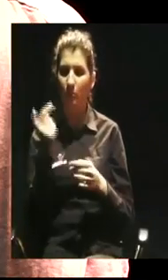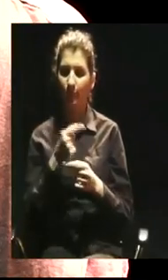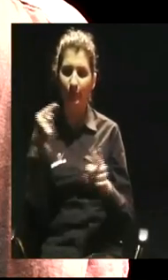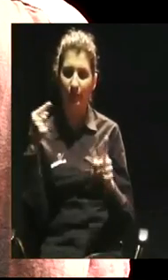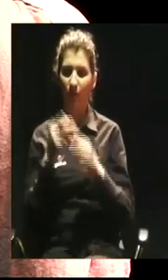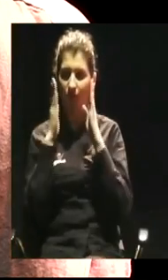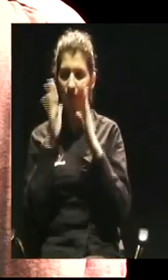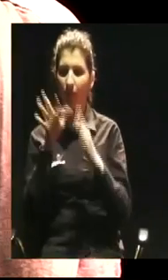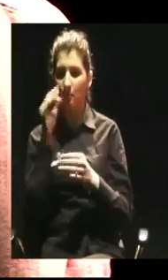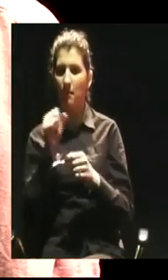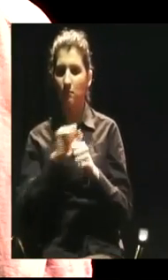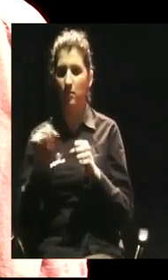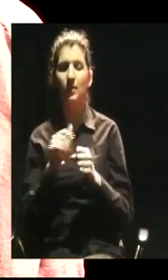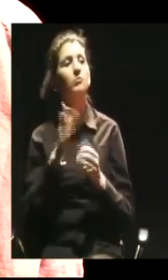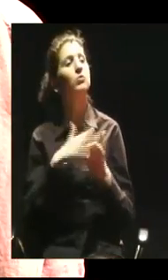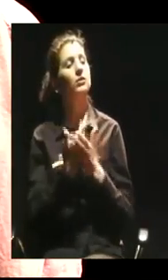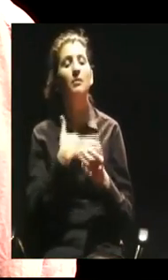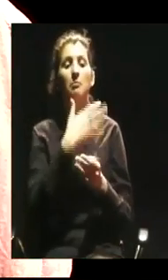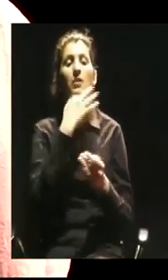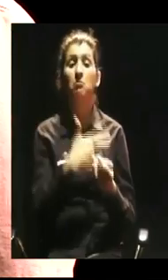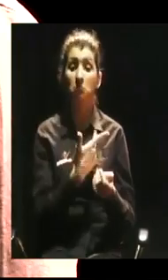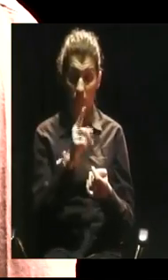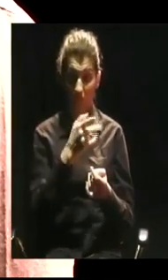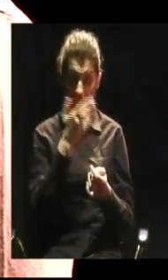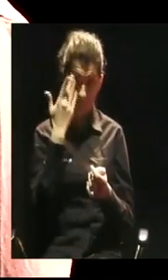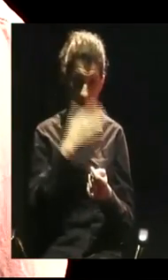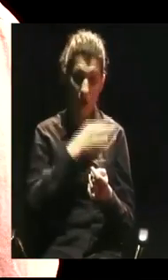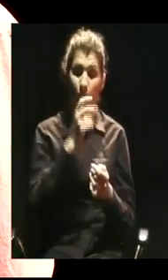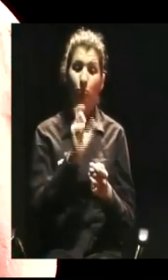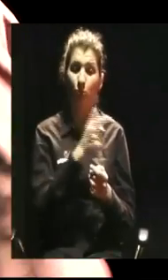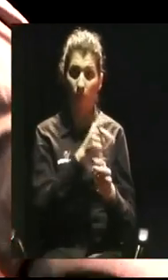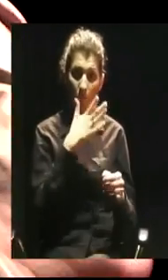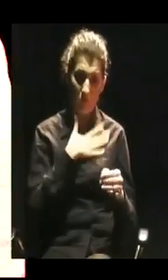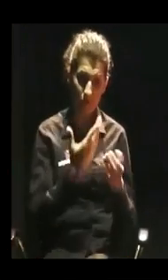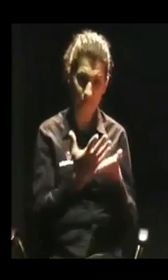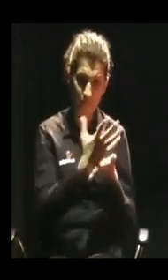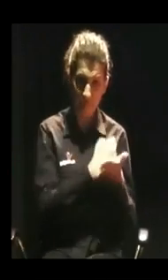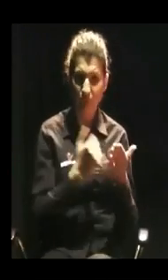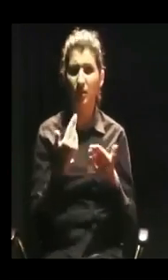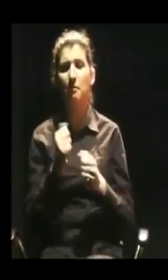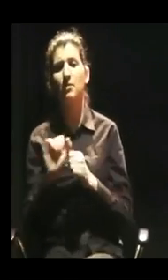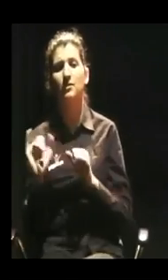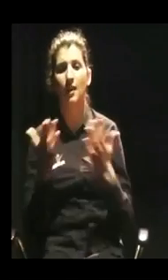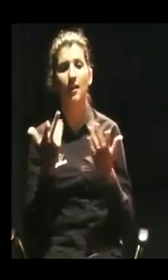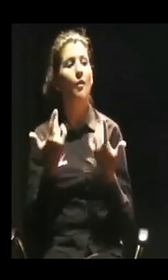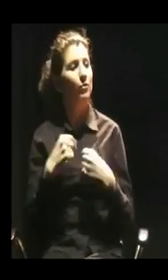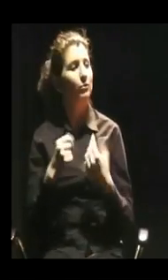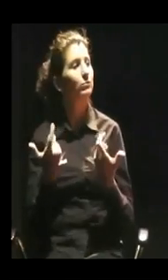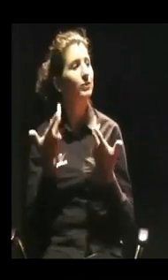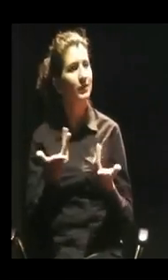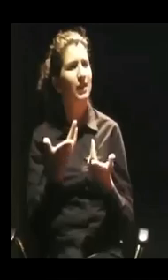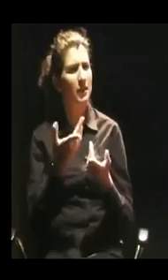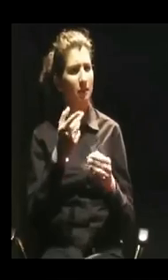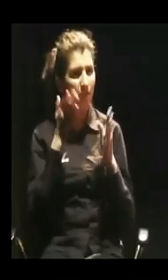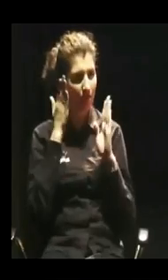jakbym was zapytał, czy wolicie mieć, czy być, to słucham, ile osób chce mieć, a